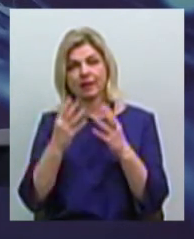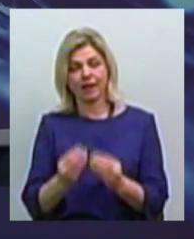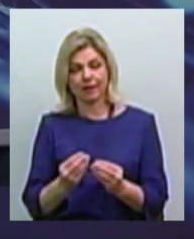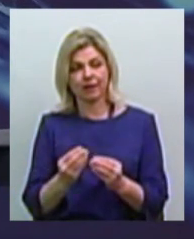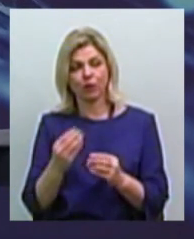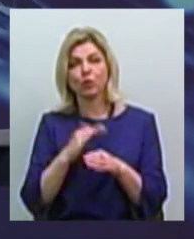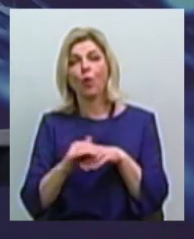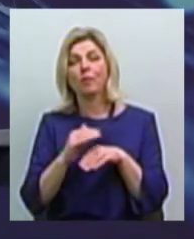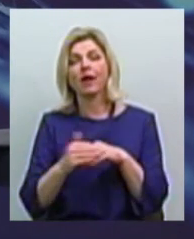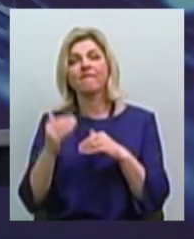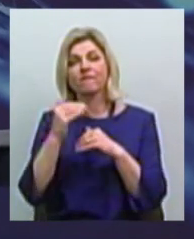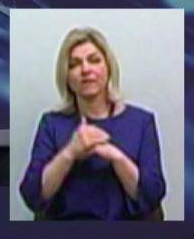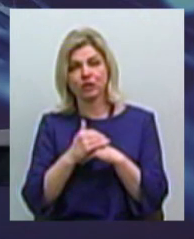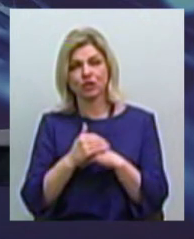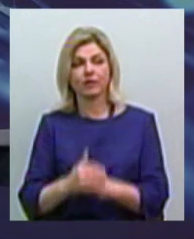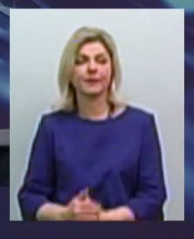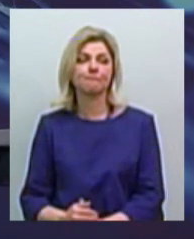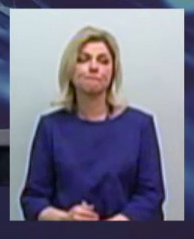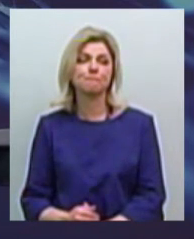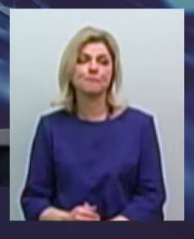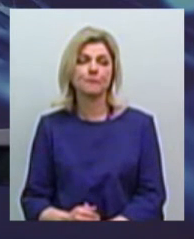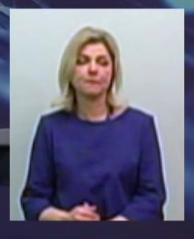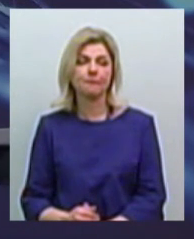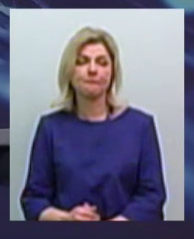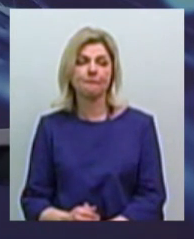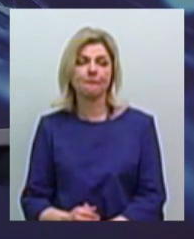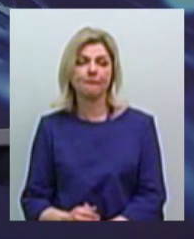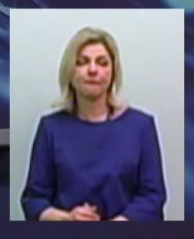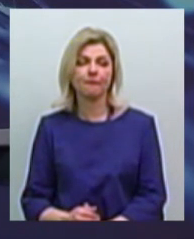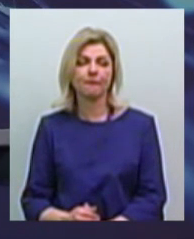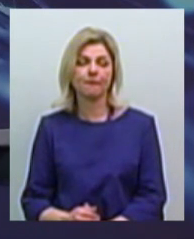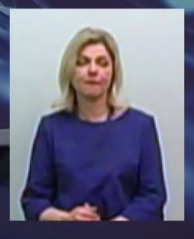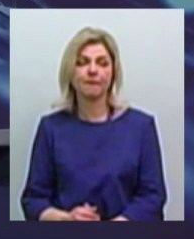Добрий вечір. Чомусь ми не чуємо, у нас є дзвінок, але